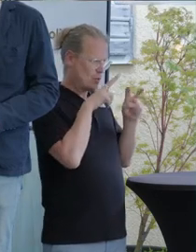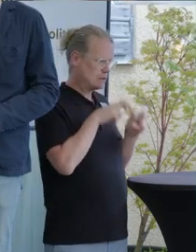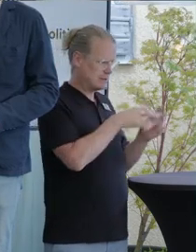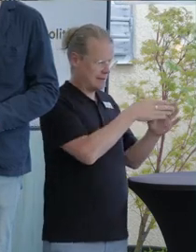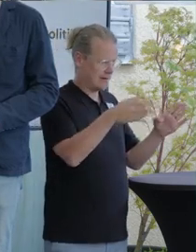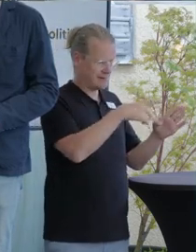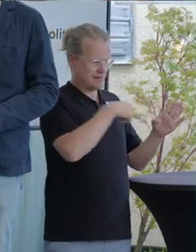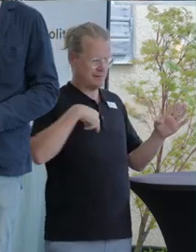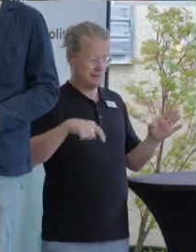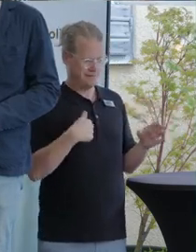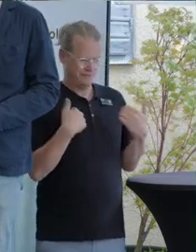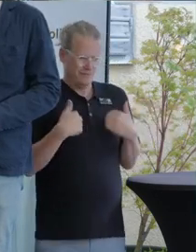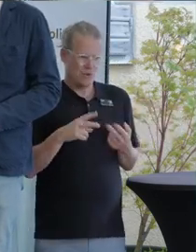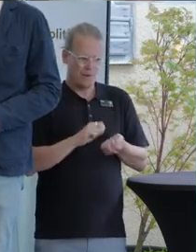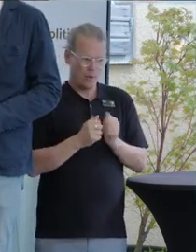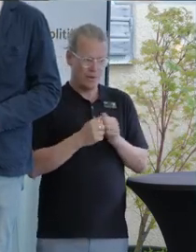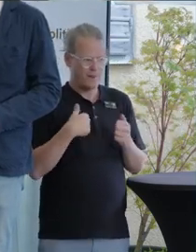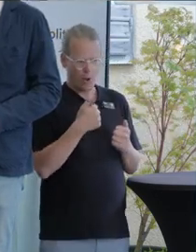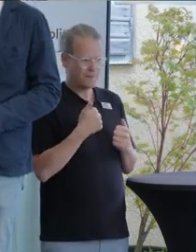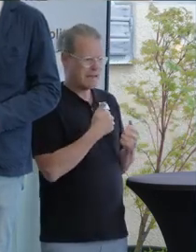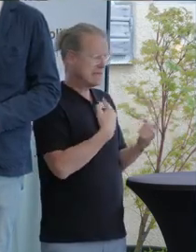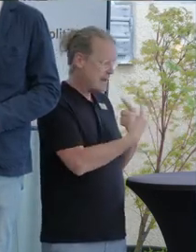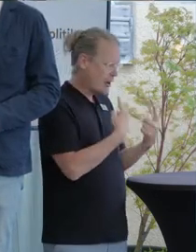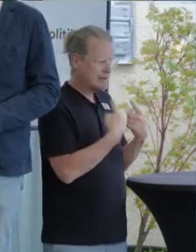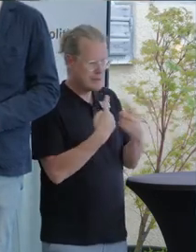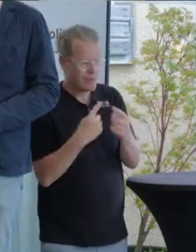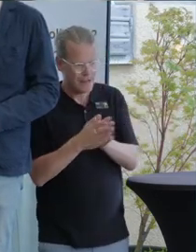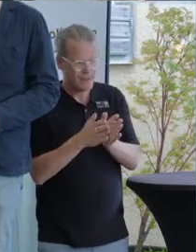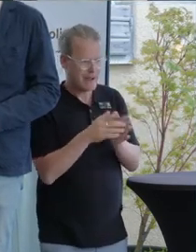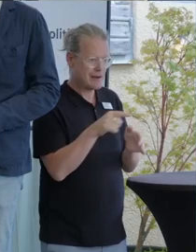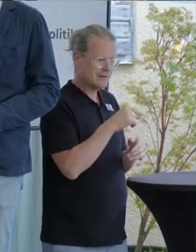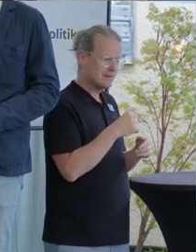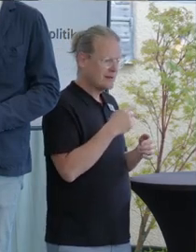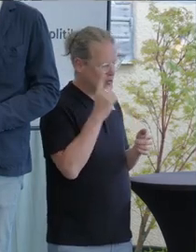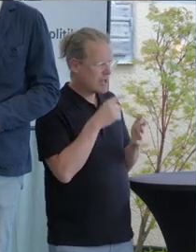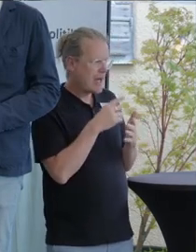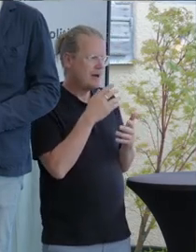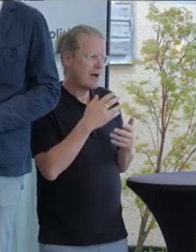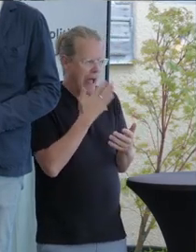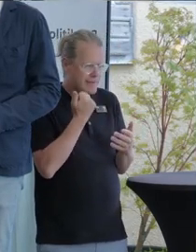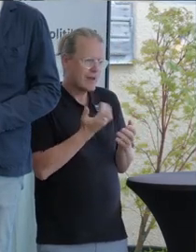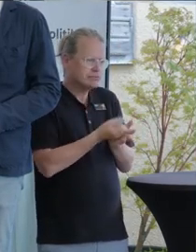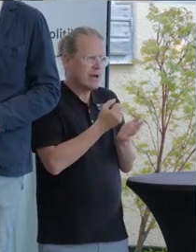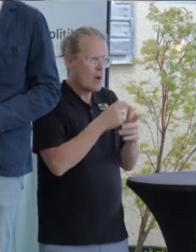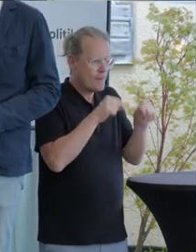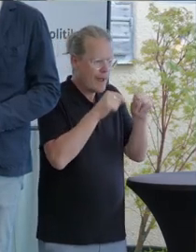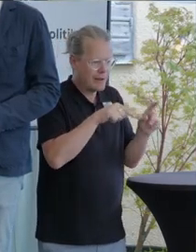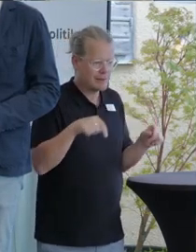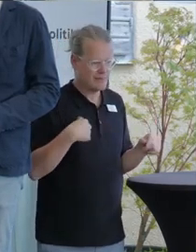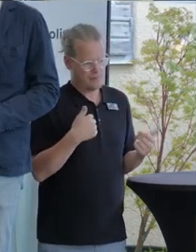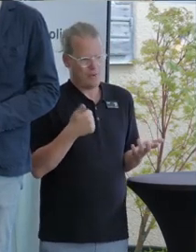det här samtalet för att identifiera. Så att det är ju egentligen, det är där som vi också får se vad vi behöver